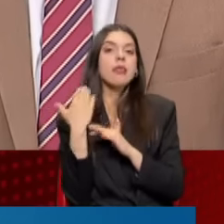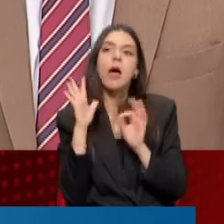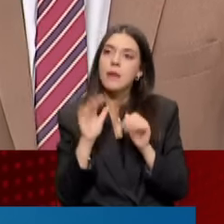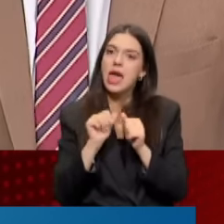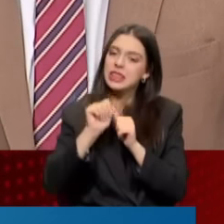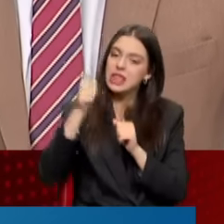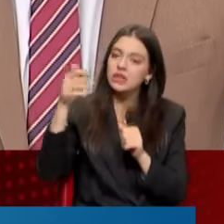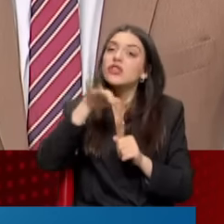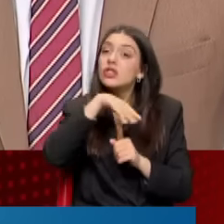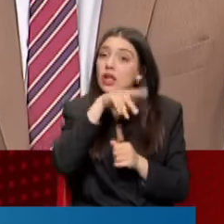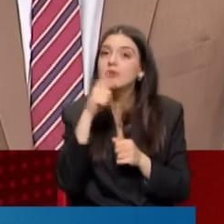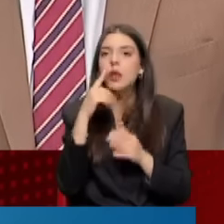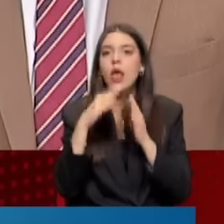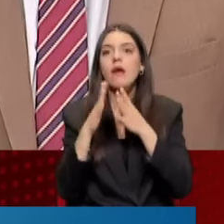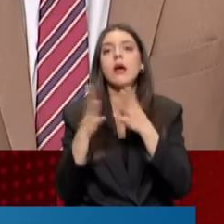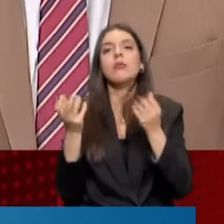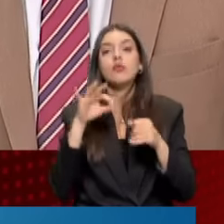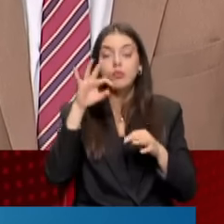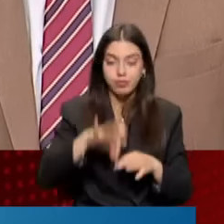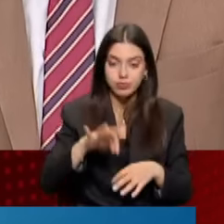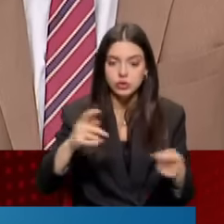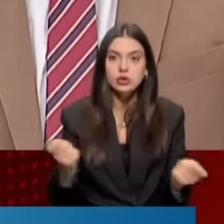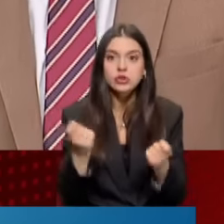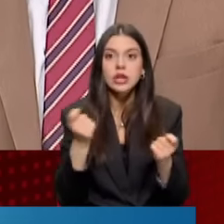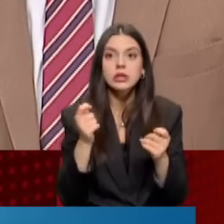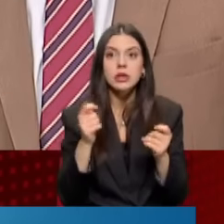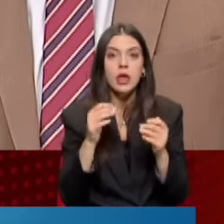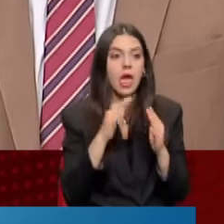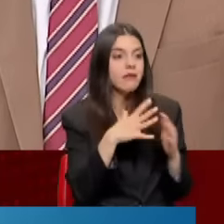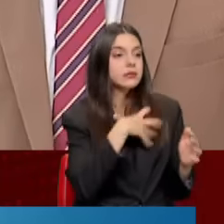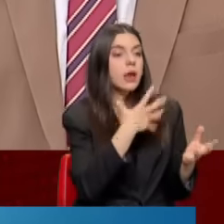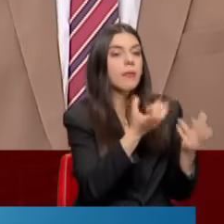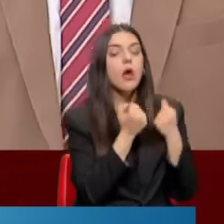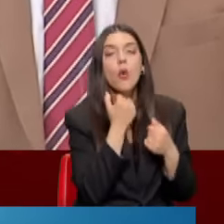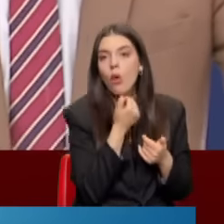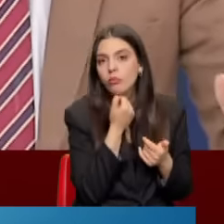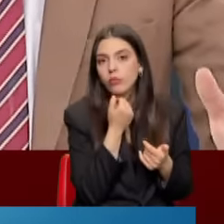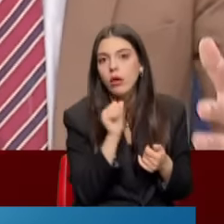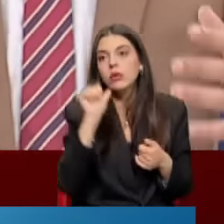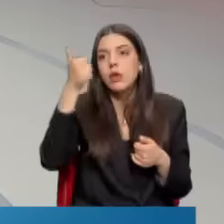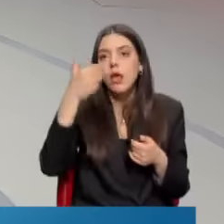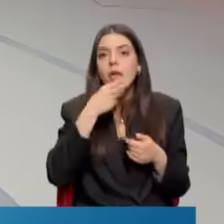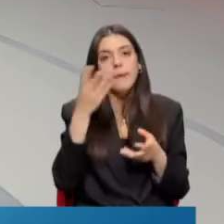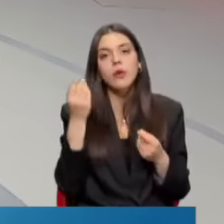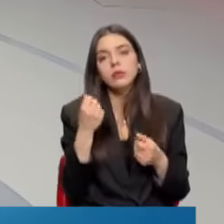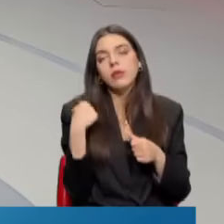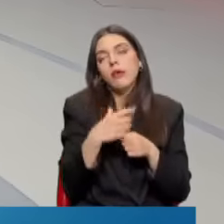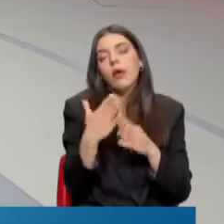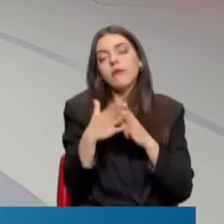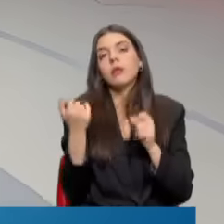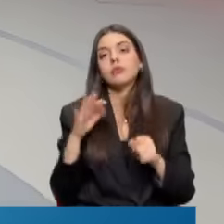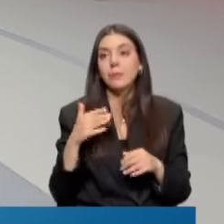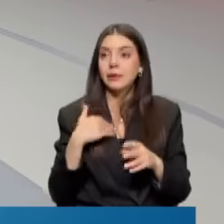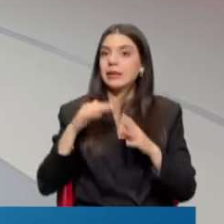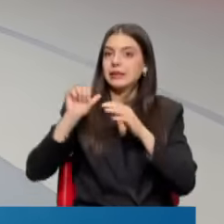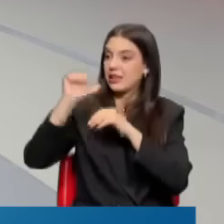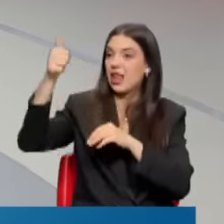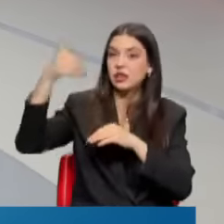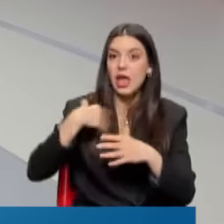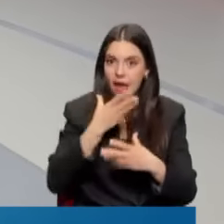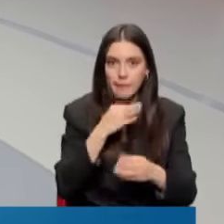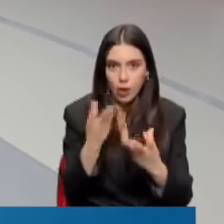yaşlıları ev sahibi de olamayacak Dolayısıyla bugünün çalışanı olamıyor Çünkü bugin çalışanı olamıyor çünkü yani şöyle düşünün Biz geleceğin emeklileri